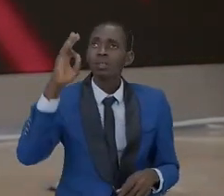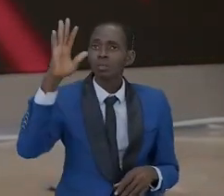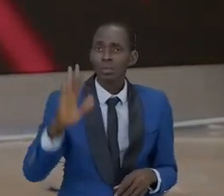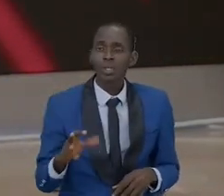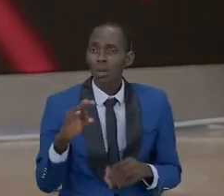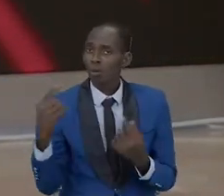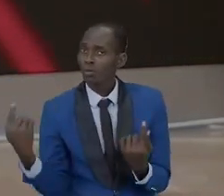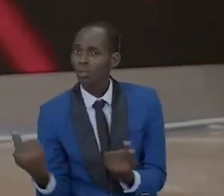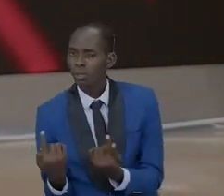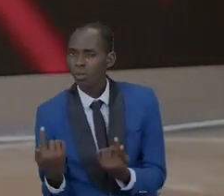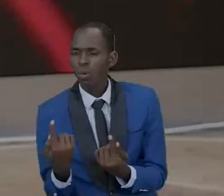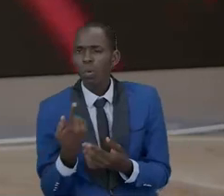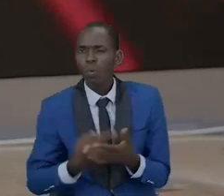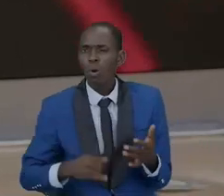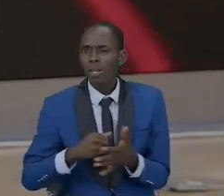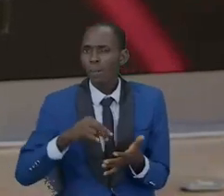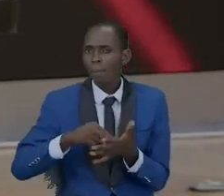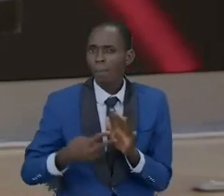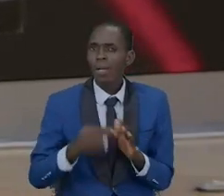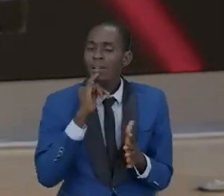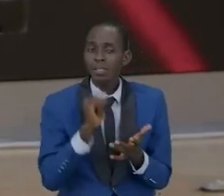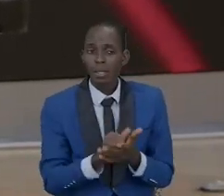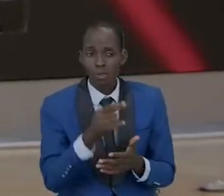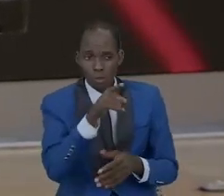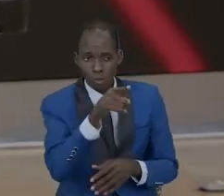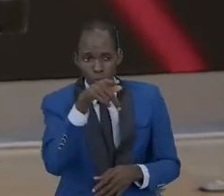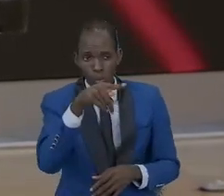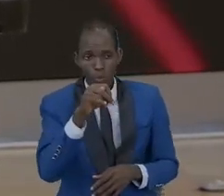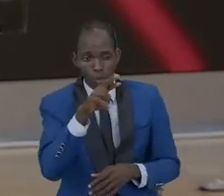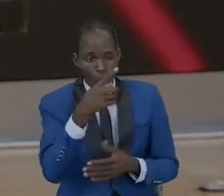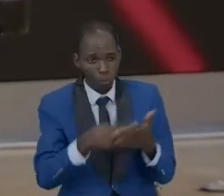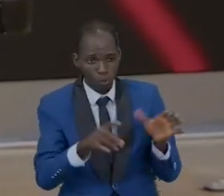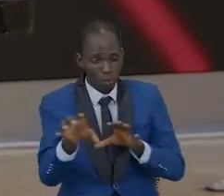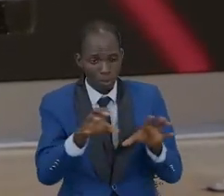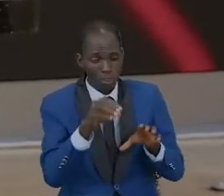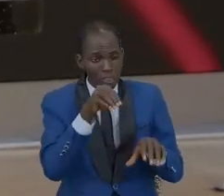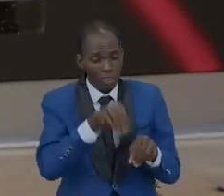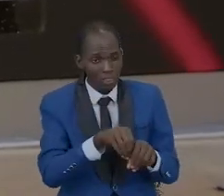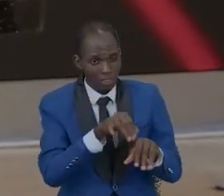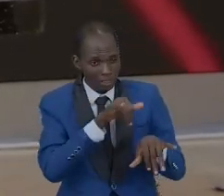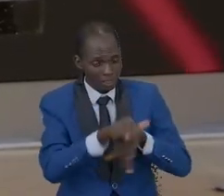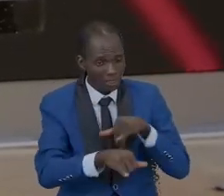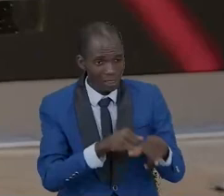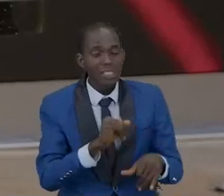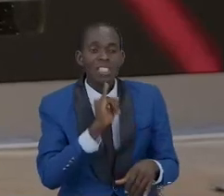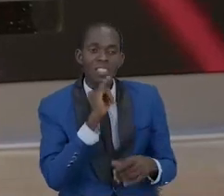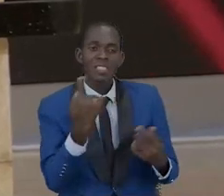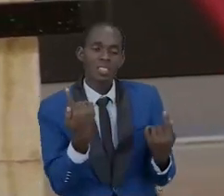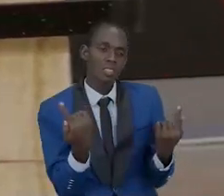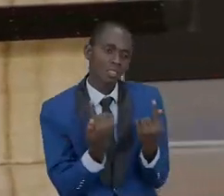du péché ce qui voulait dire ici c'est que ce que tu as fait dans l'hypocrisie c'est un péché ce que tu as fait